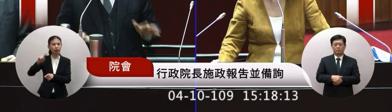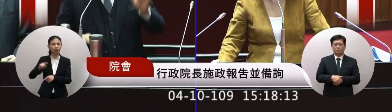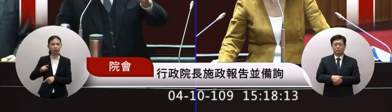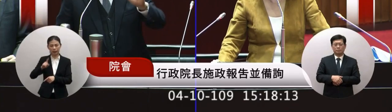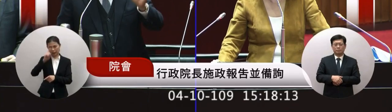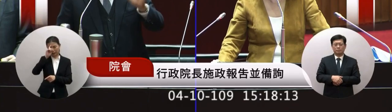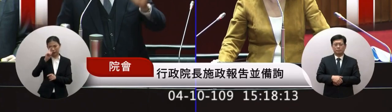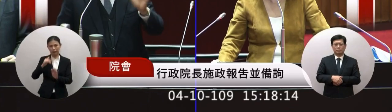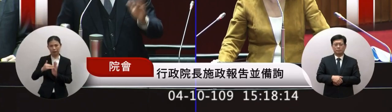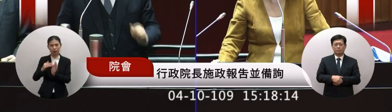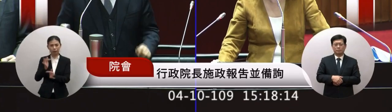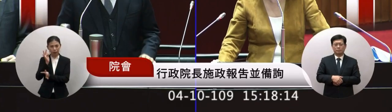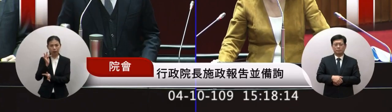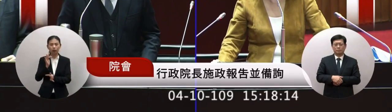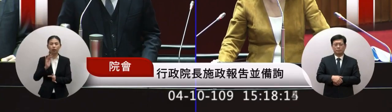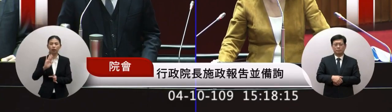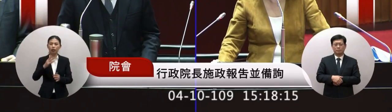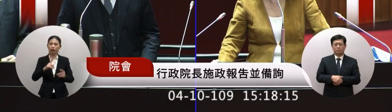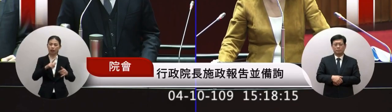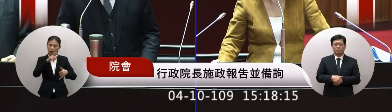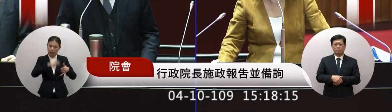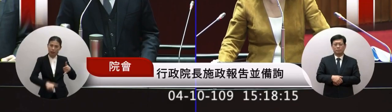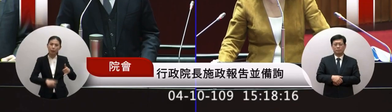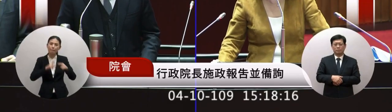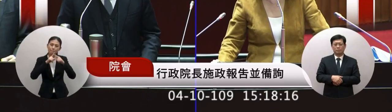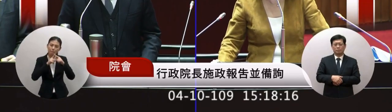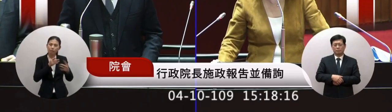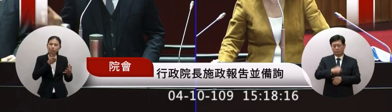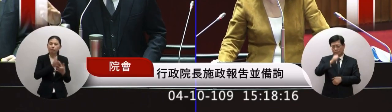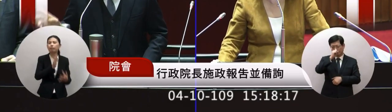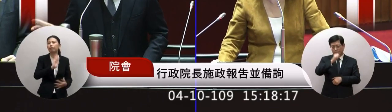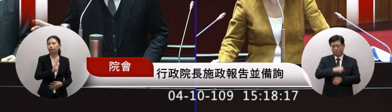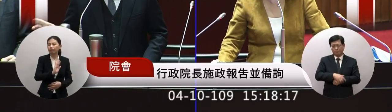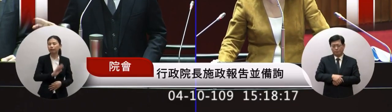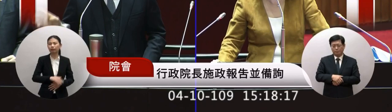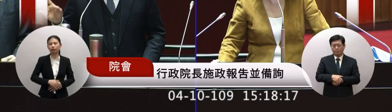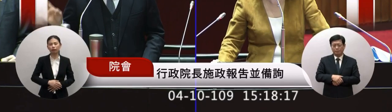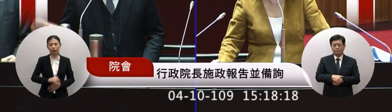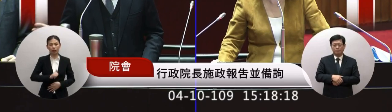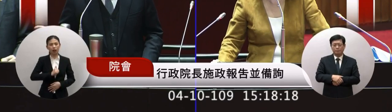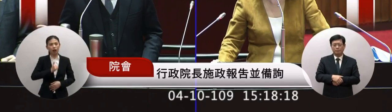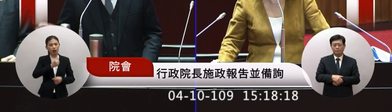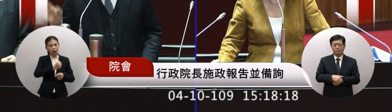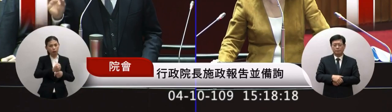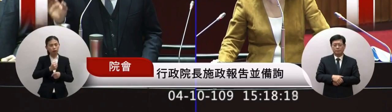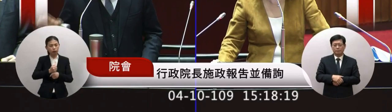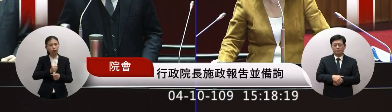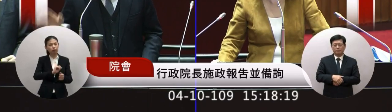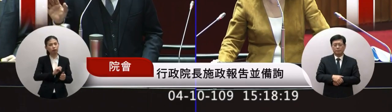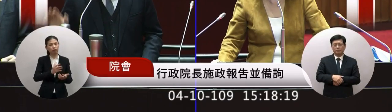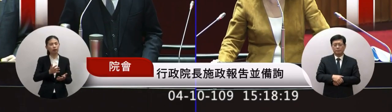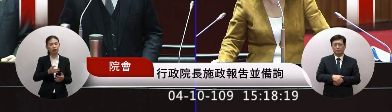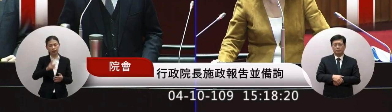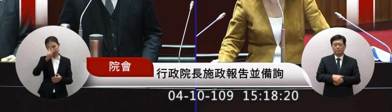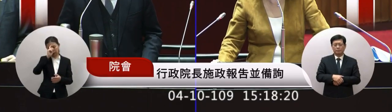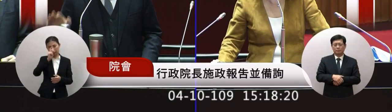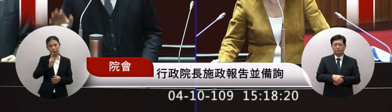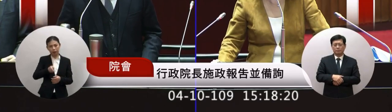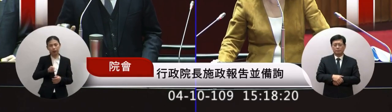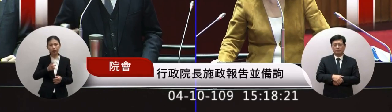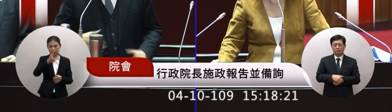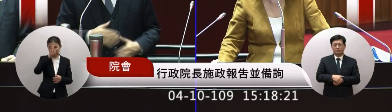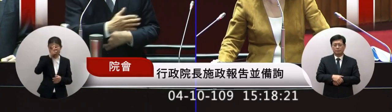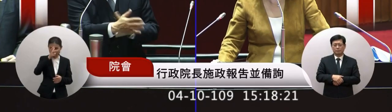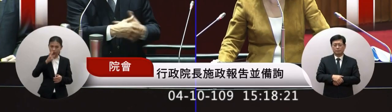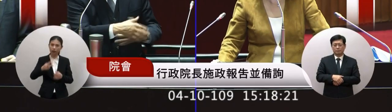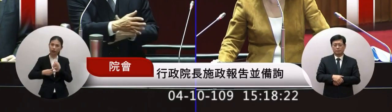严密，但不是在侵犯个人隐私。当然在执行上，我们也会请在执行的单位千